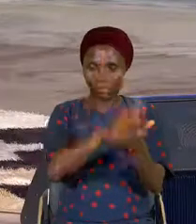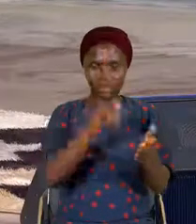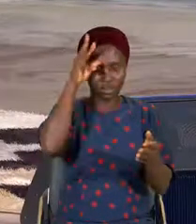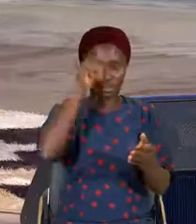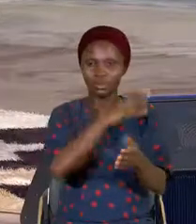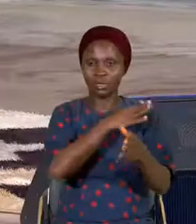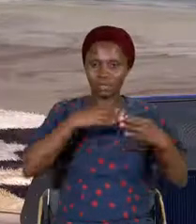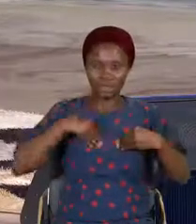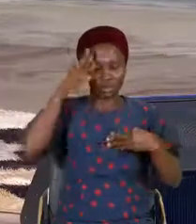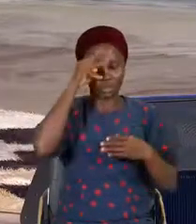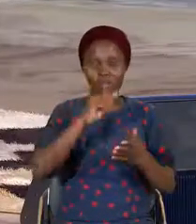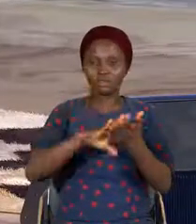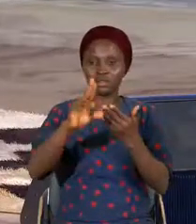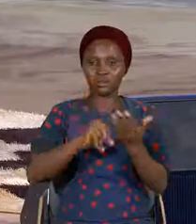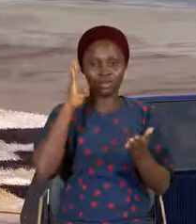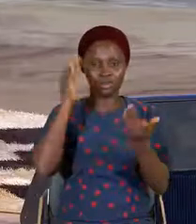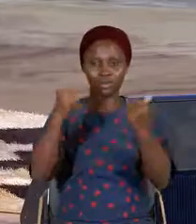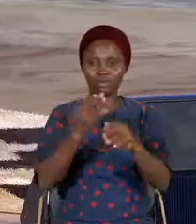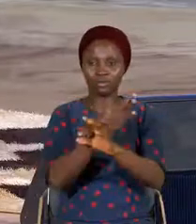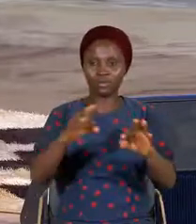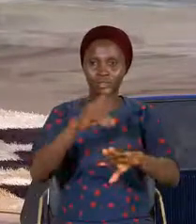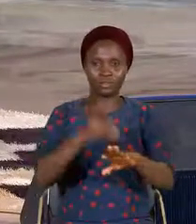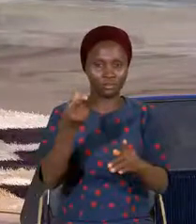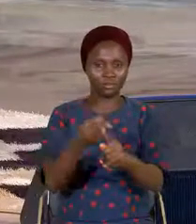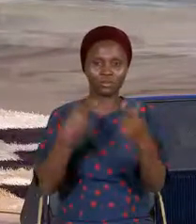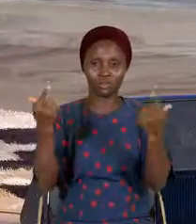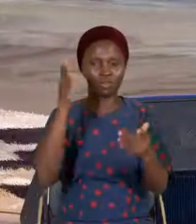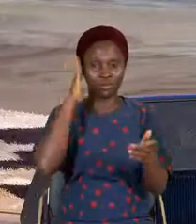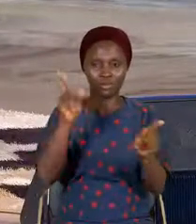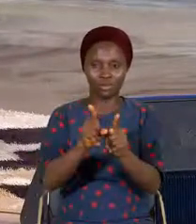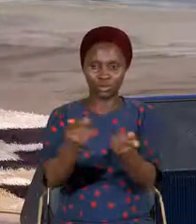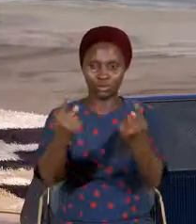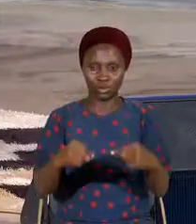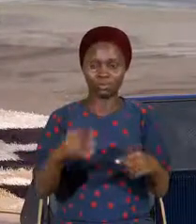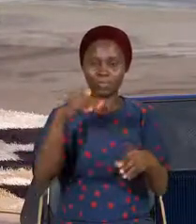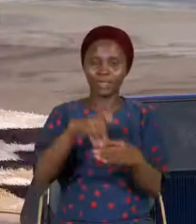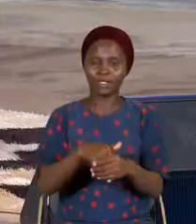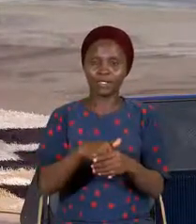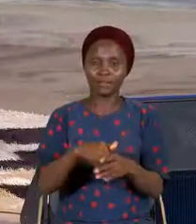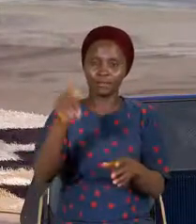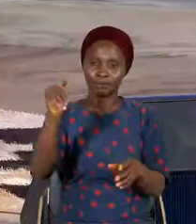vous parviendra et la liberté du péché, l'affranchissement du péché viendra dans